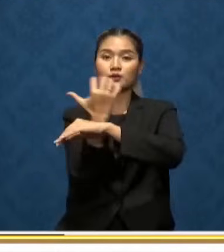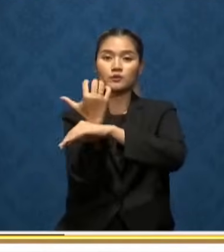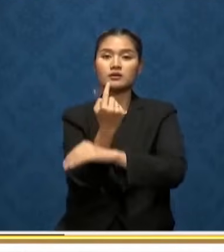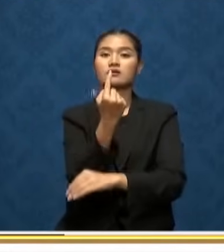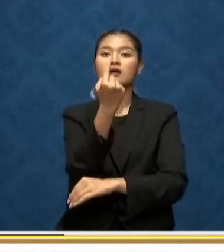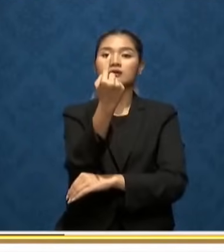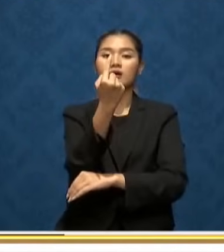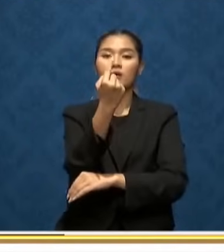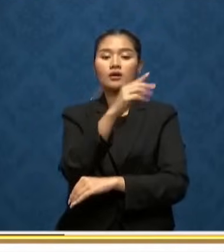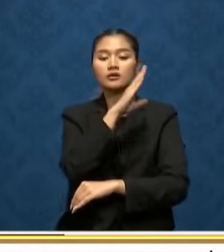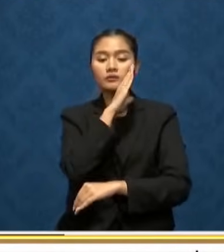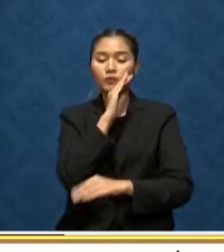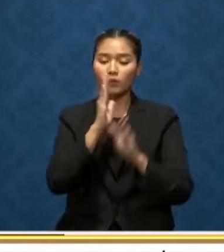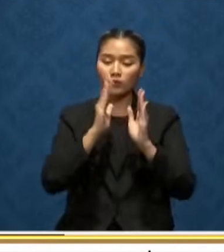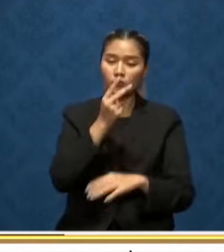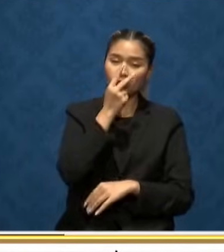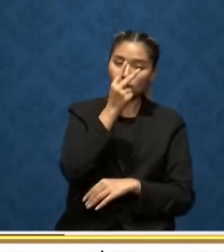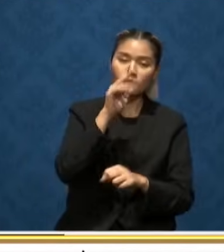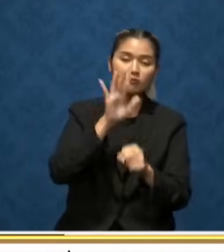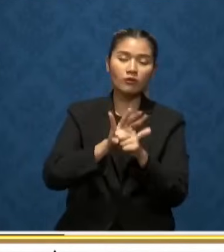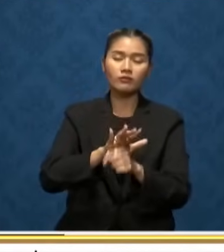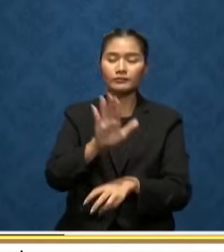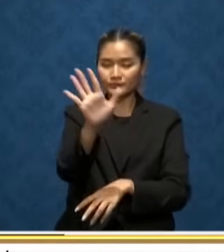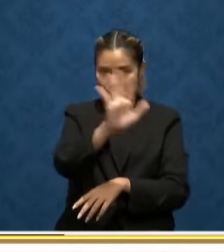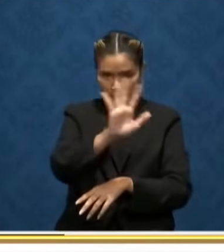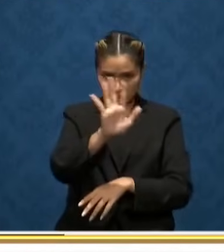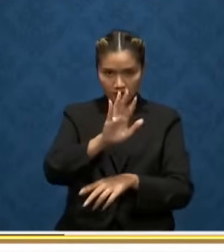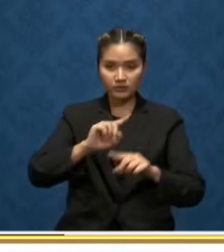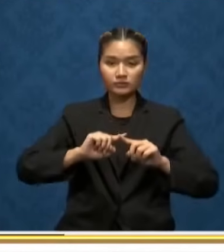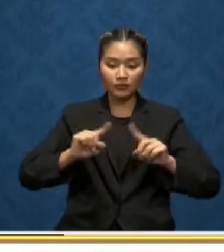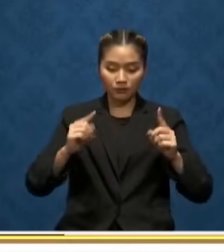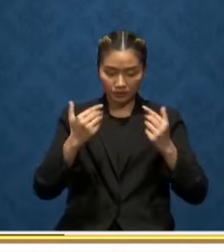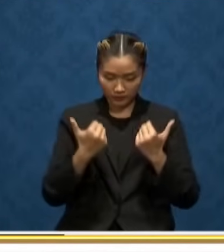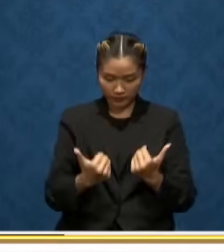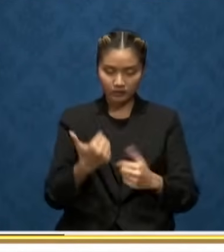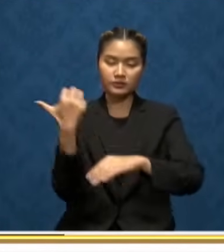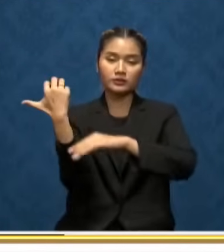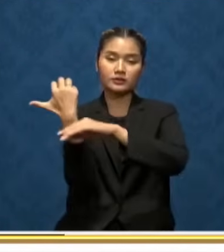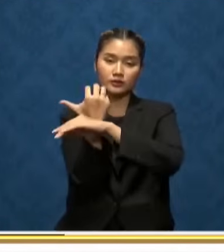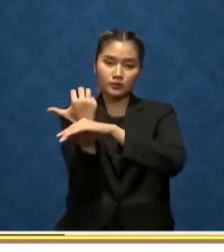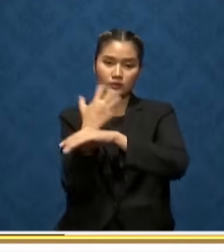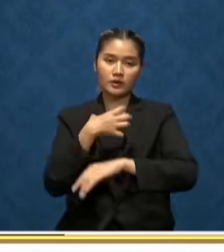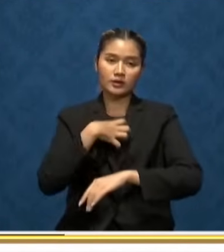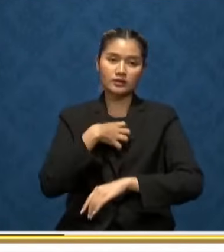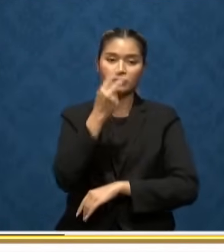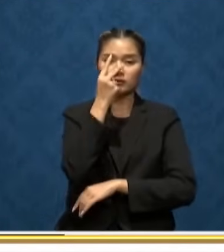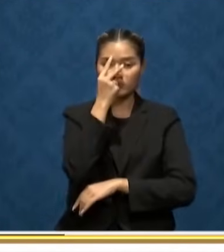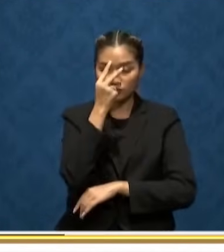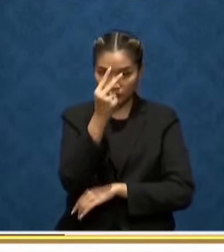ฉยๆแต่ท่านประธานครับทำทีวีเนี่ยก็อยากให้มีคนดู